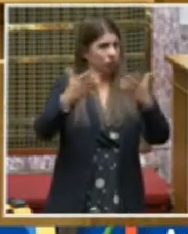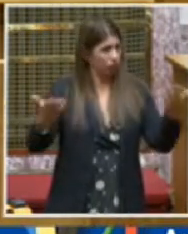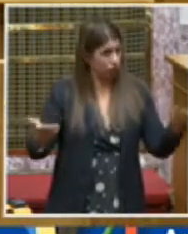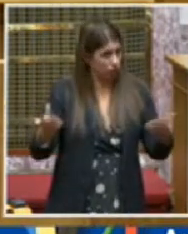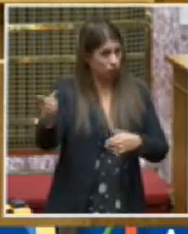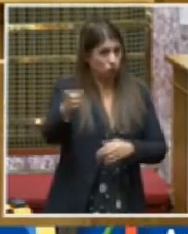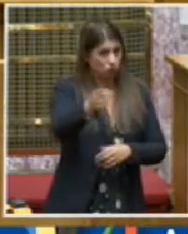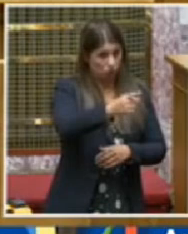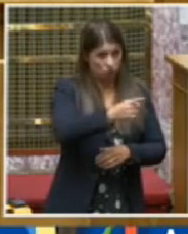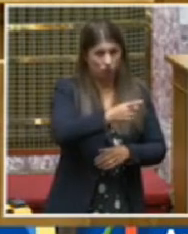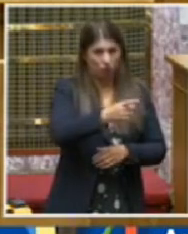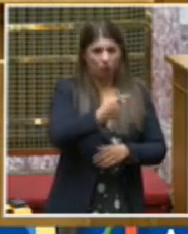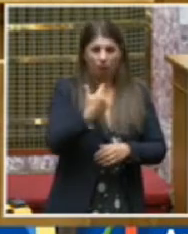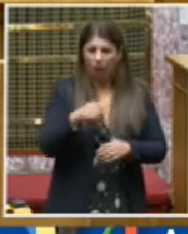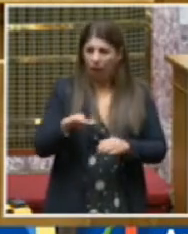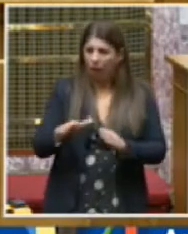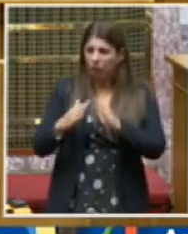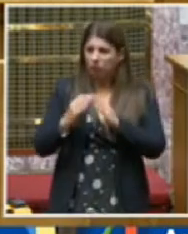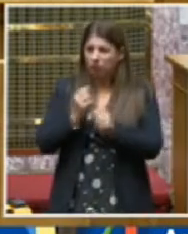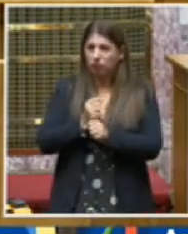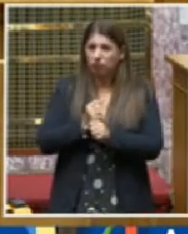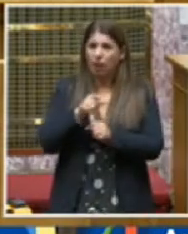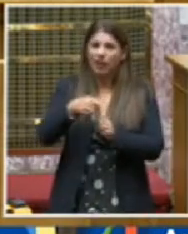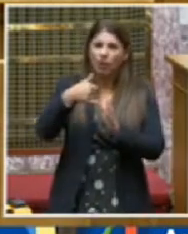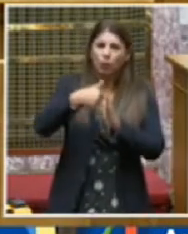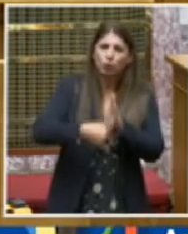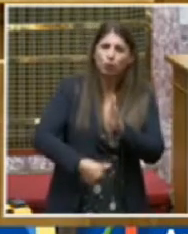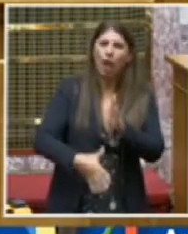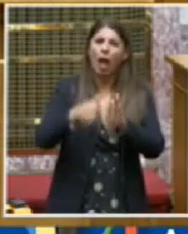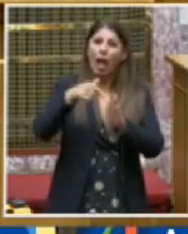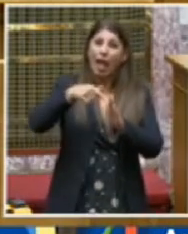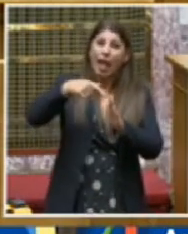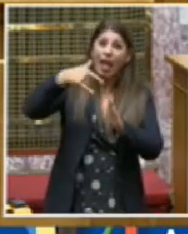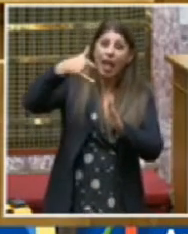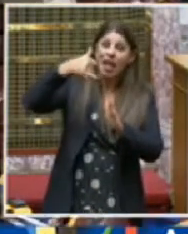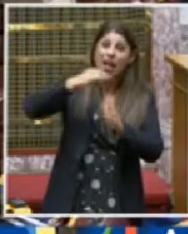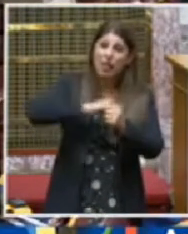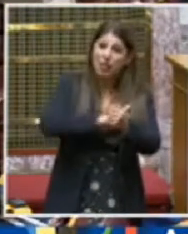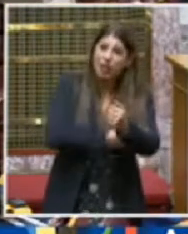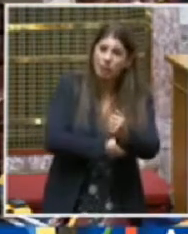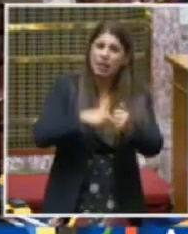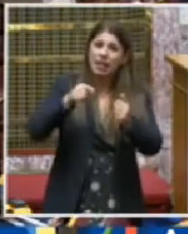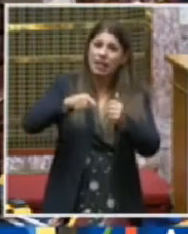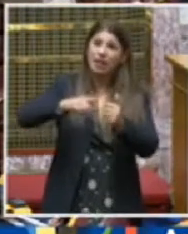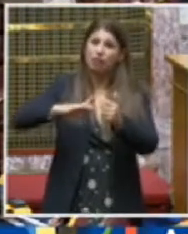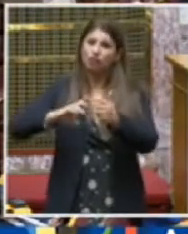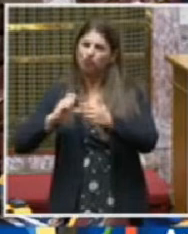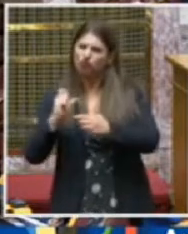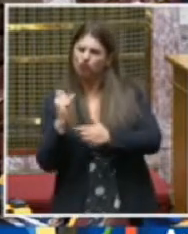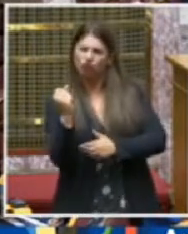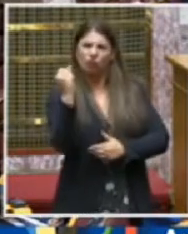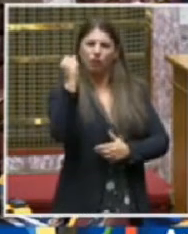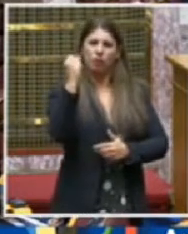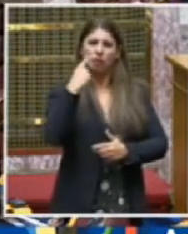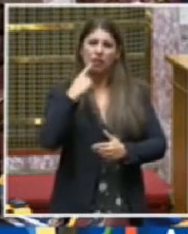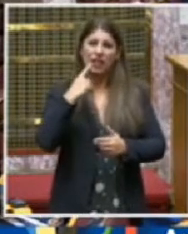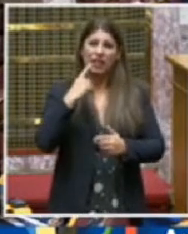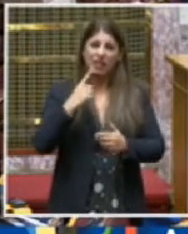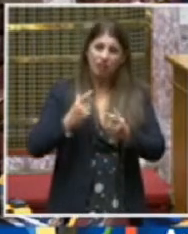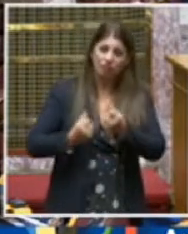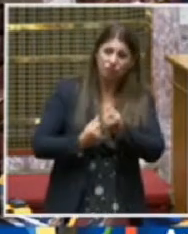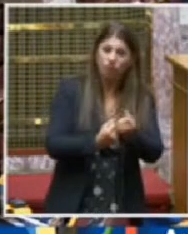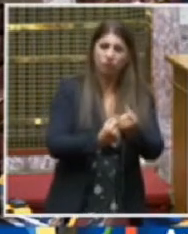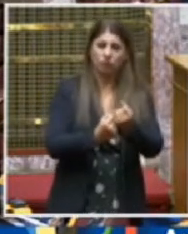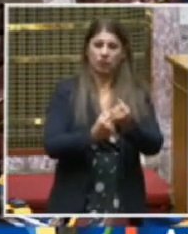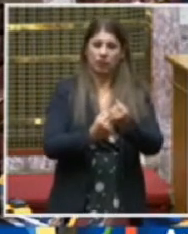εκεί ακριβώς βρίσκεται και η ουσία και η δυναμική και η δημιουργικότητα και η ισχυρή κοινωνική